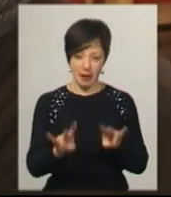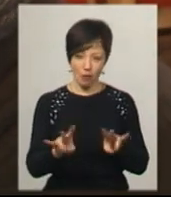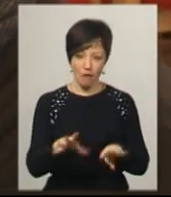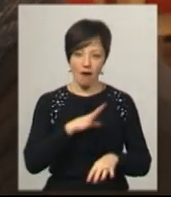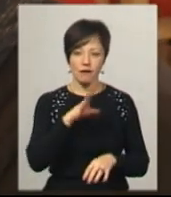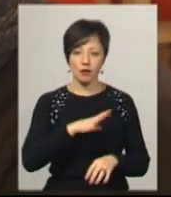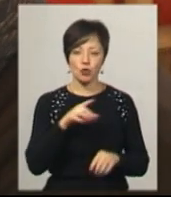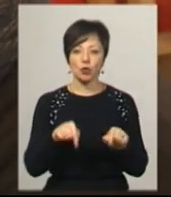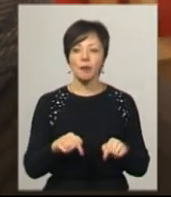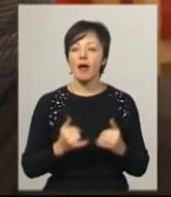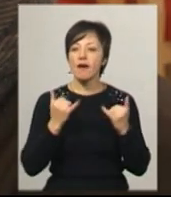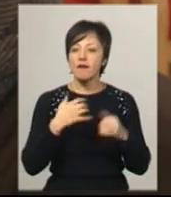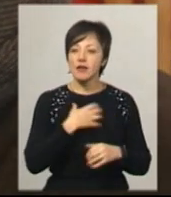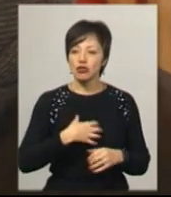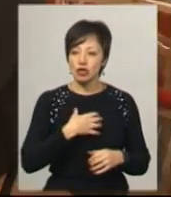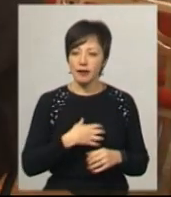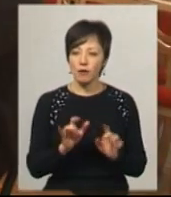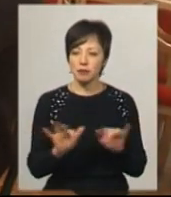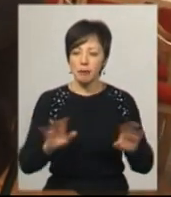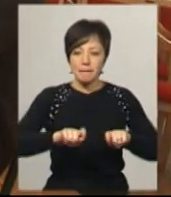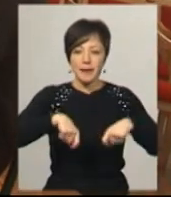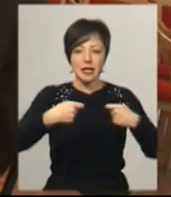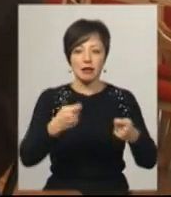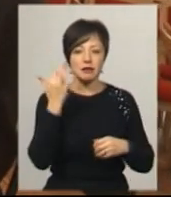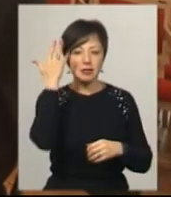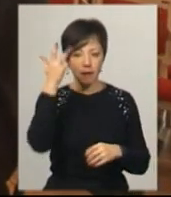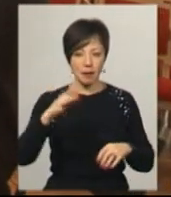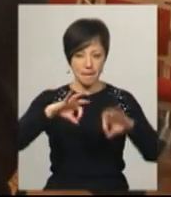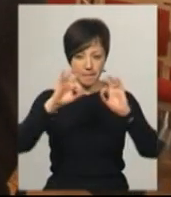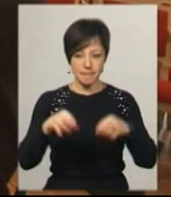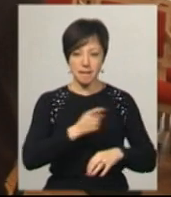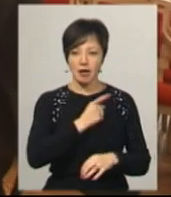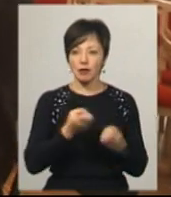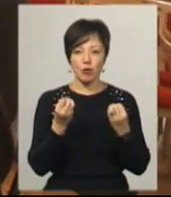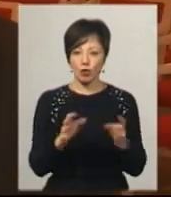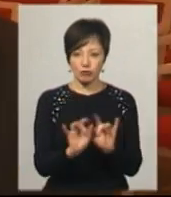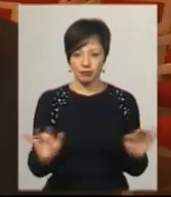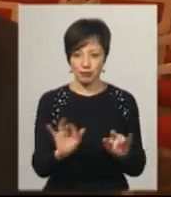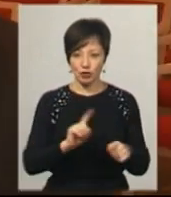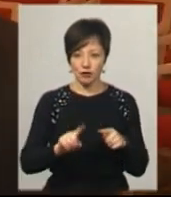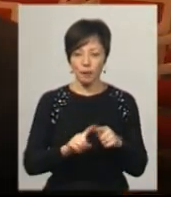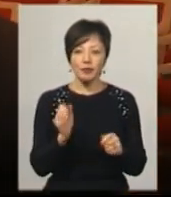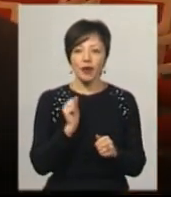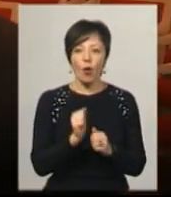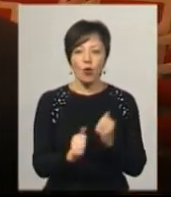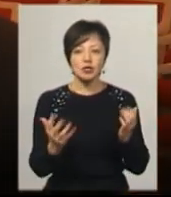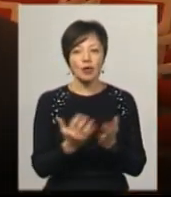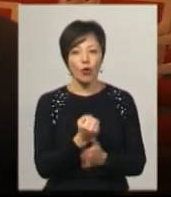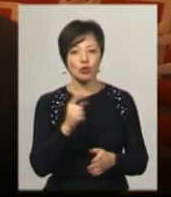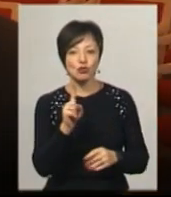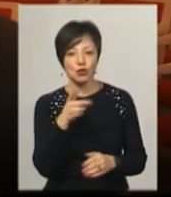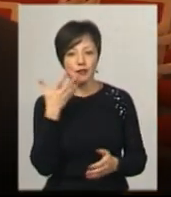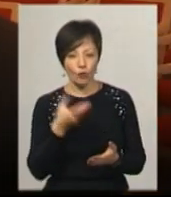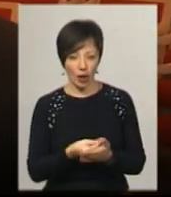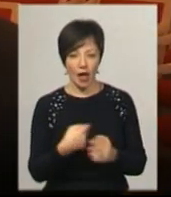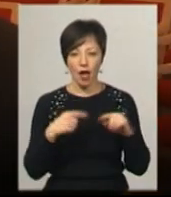Важливо для нього, як для піаніста, каже Денис Максимчук, передати замисел митця, не просто швидко бігаючи пальцями. Кожен знаходить в тому щось своє.